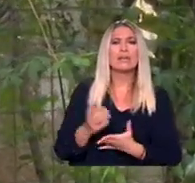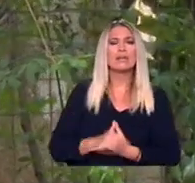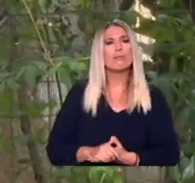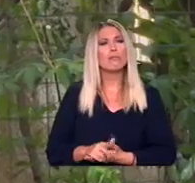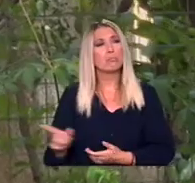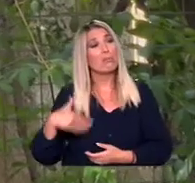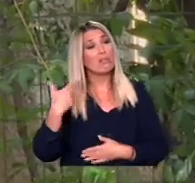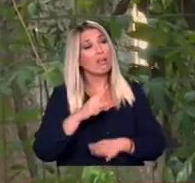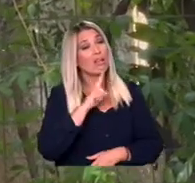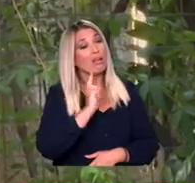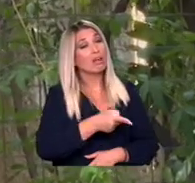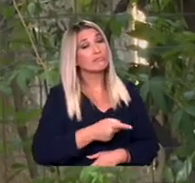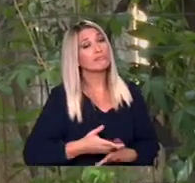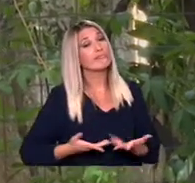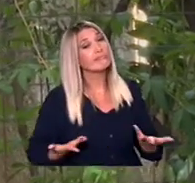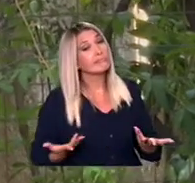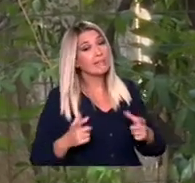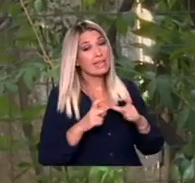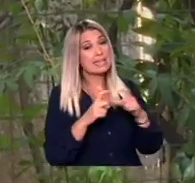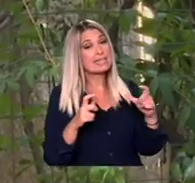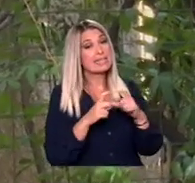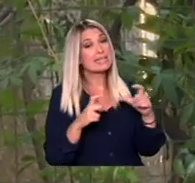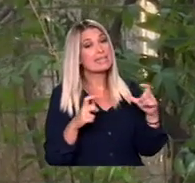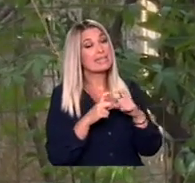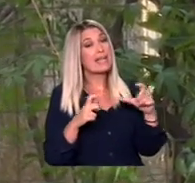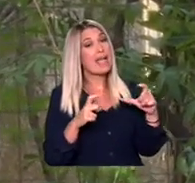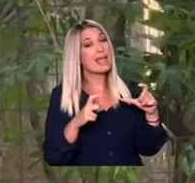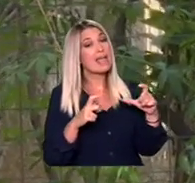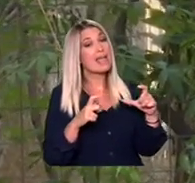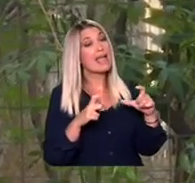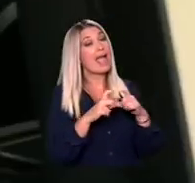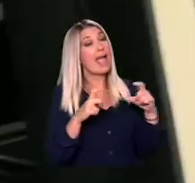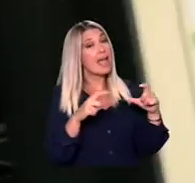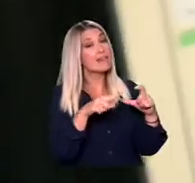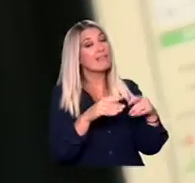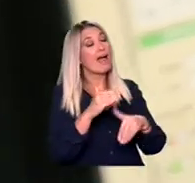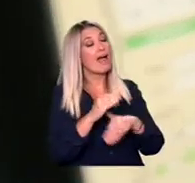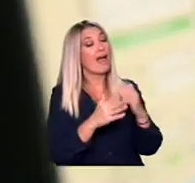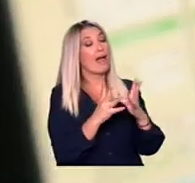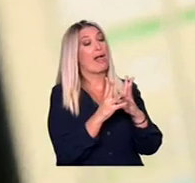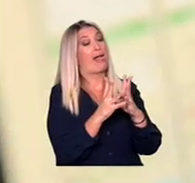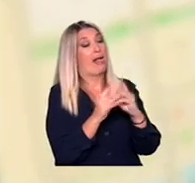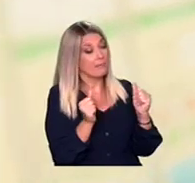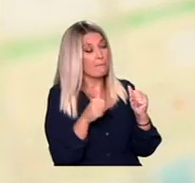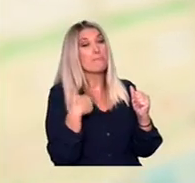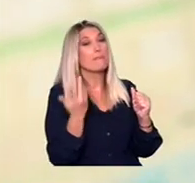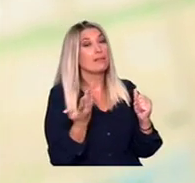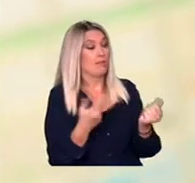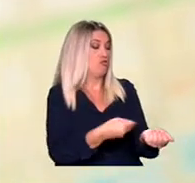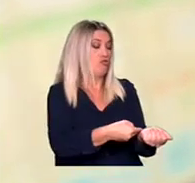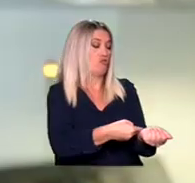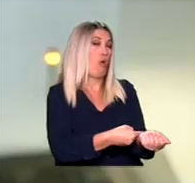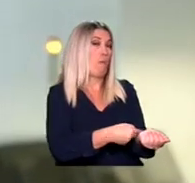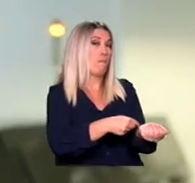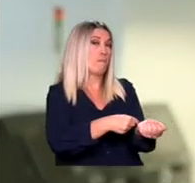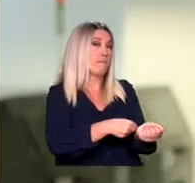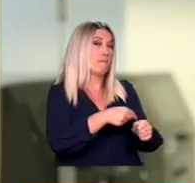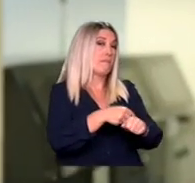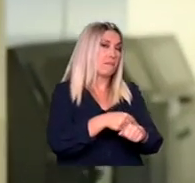πούν ότι με την ψηφιακή κάρτα προχωράμε στο επόμενο στάδιο, το τσίπ στο σώμα. Εναντιώνεται διότι, όπως λέει, θα συγκεντρώνονται